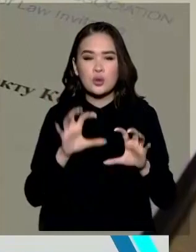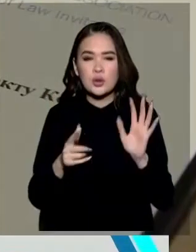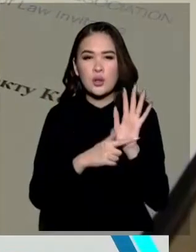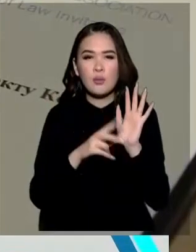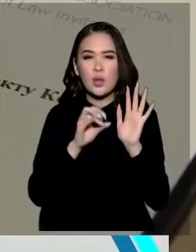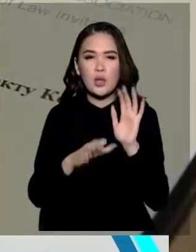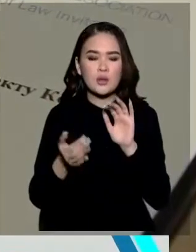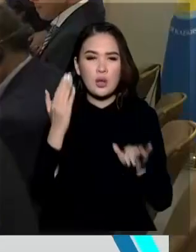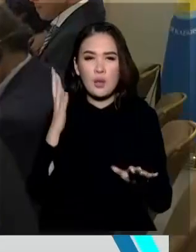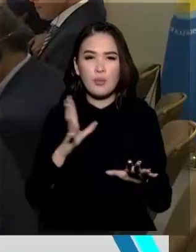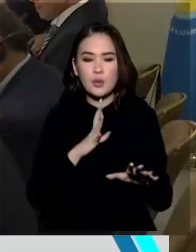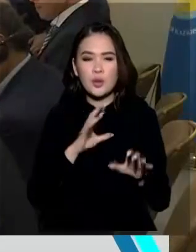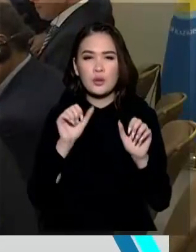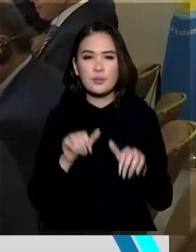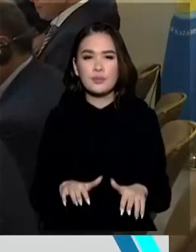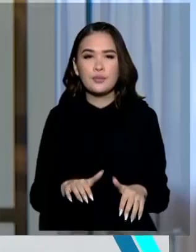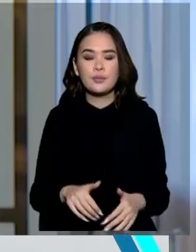бұрын қабылданған.